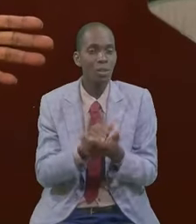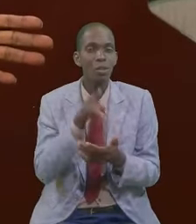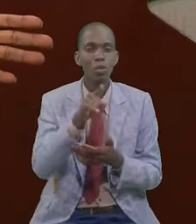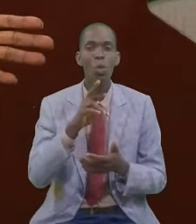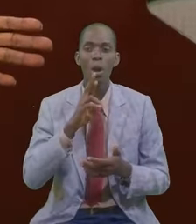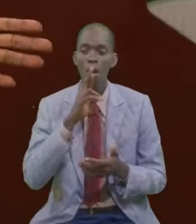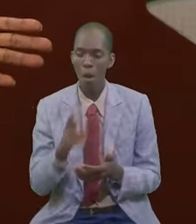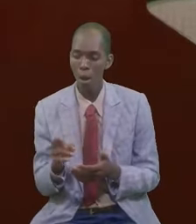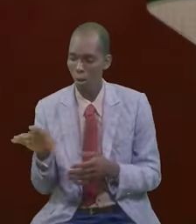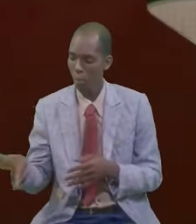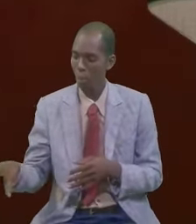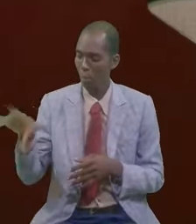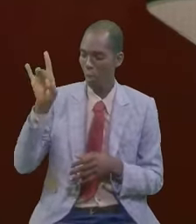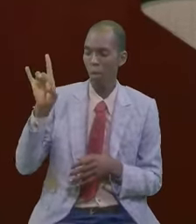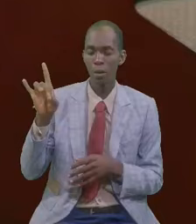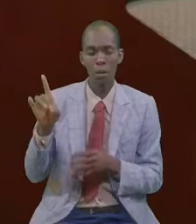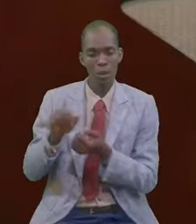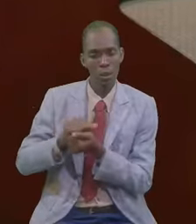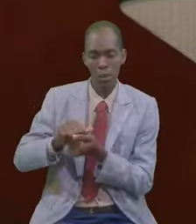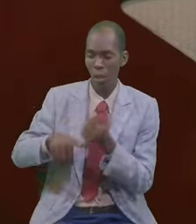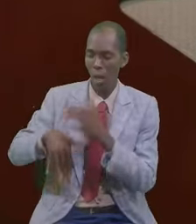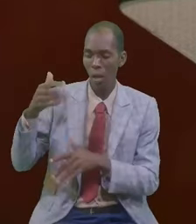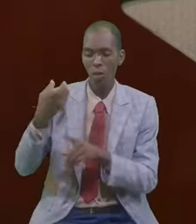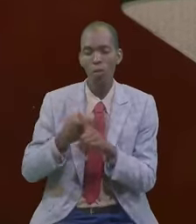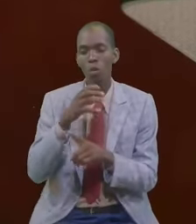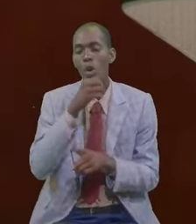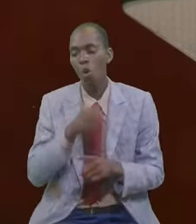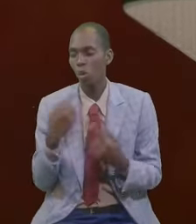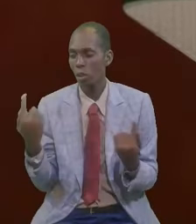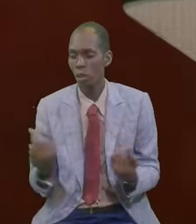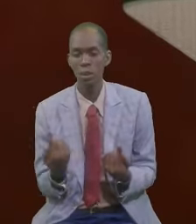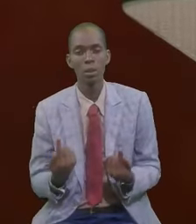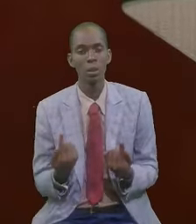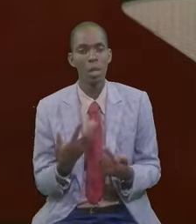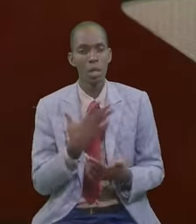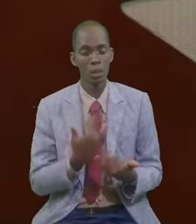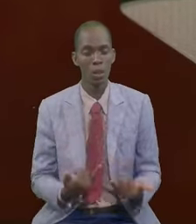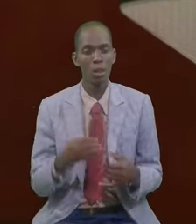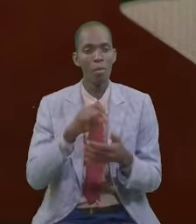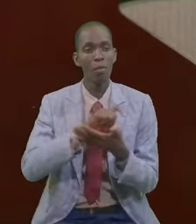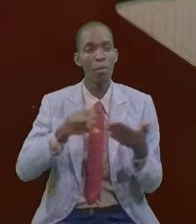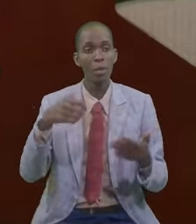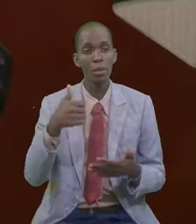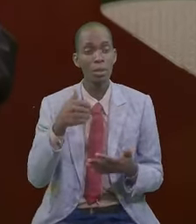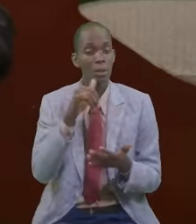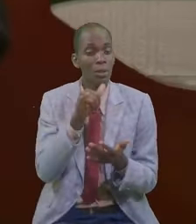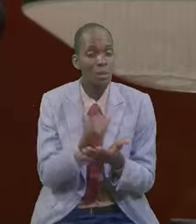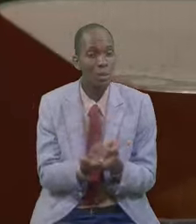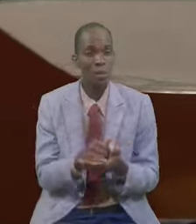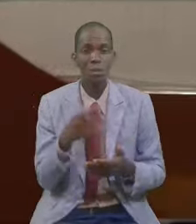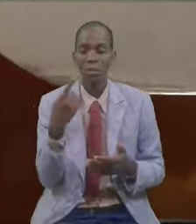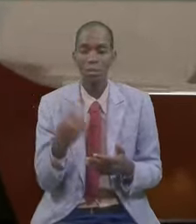purifié de ses péchés. Et le verset 10 dit, c'est